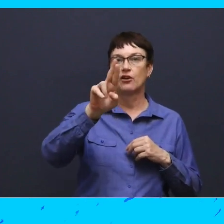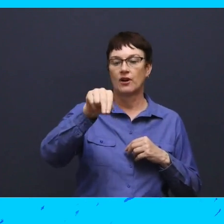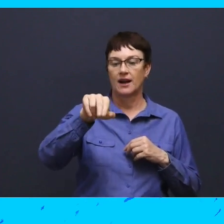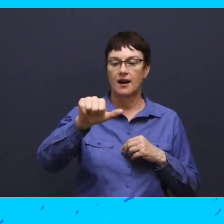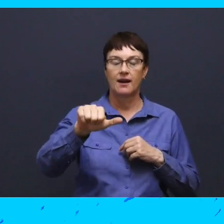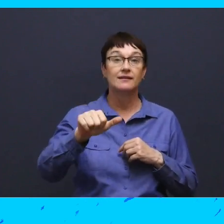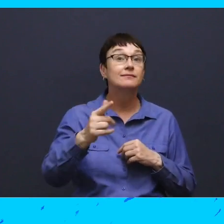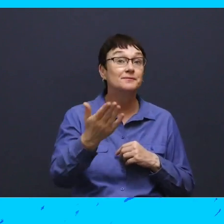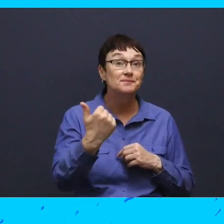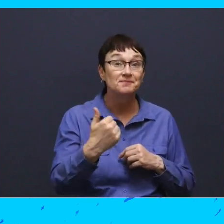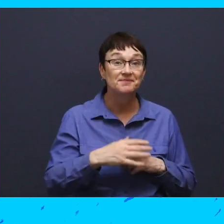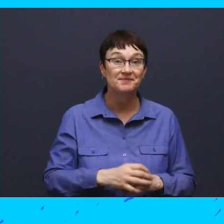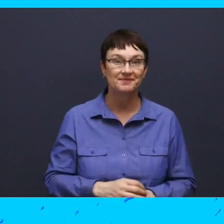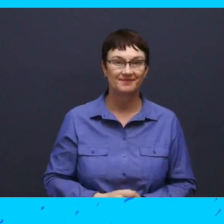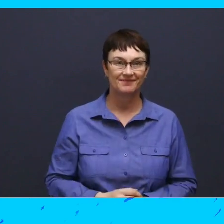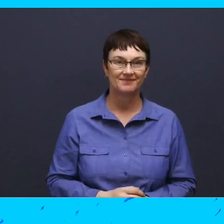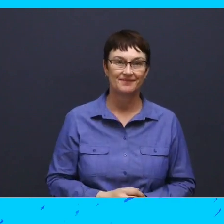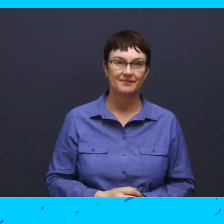ta réponse?